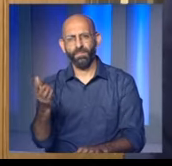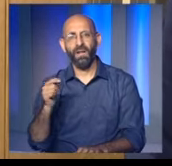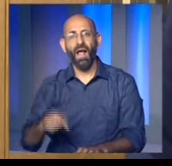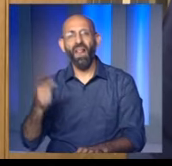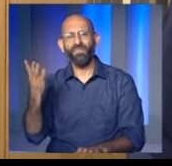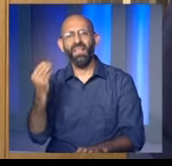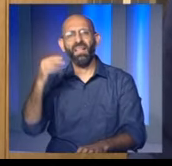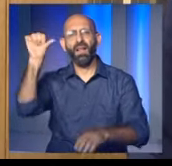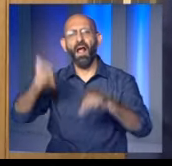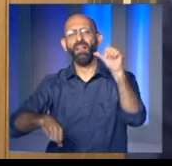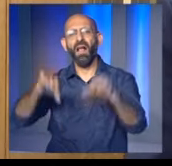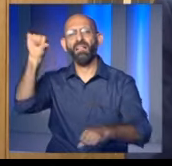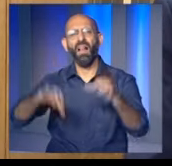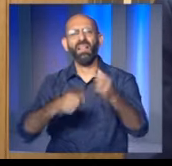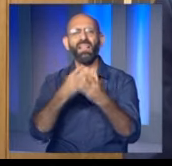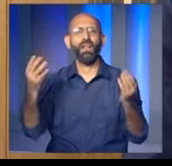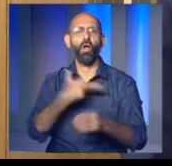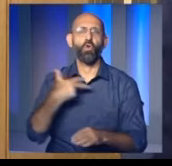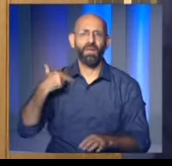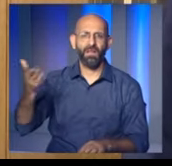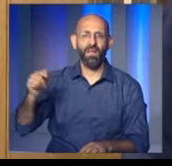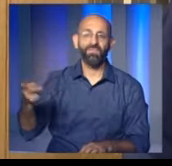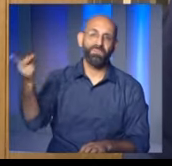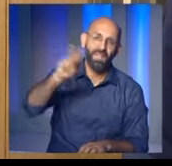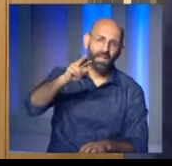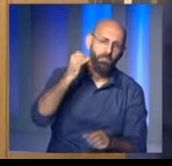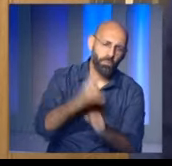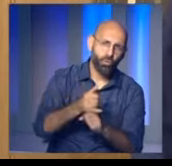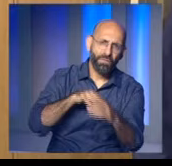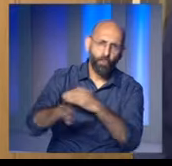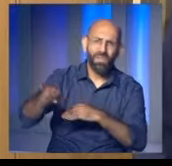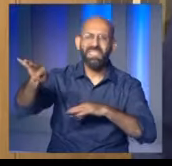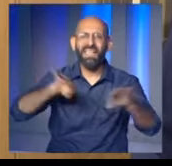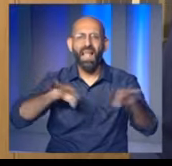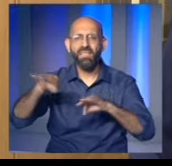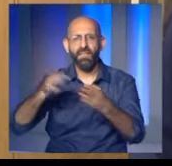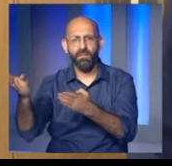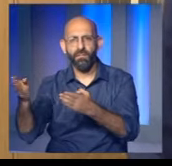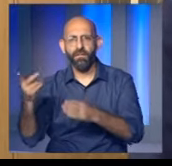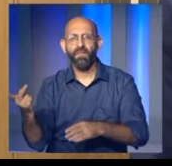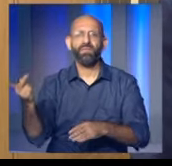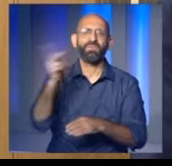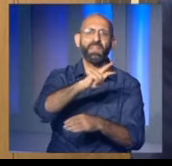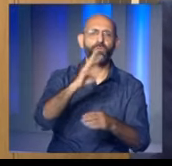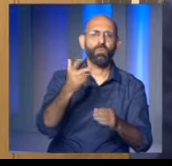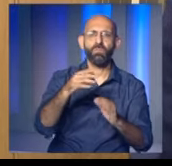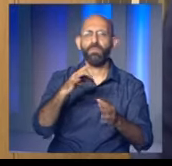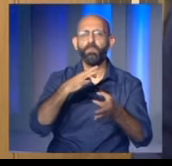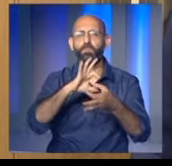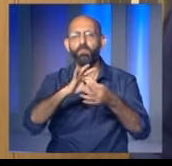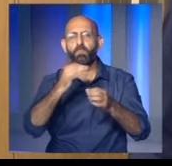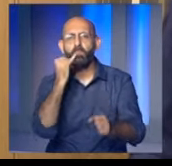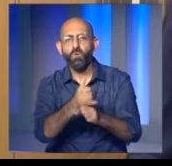بدون محاسبة المرتكب وبحماية المرتكبين